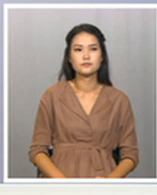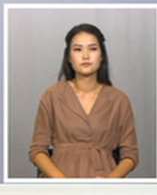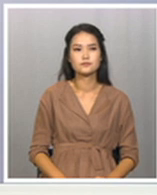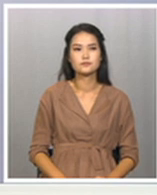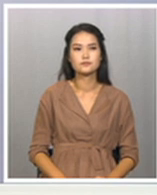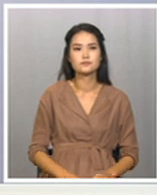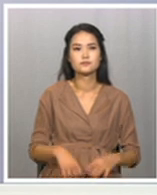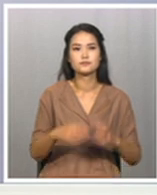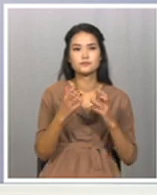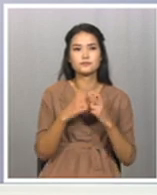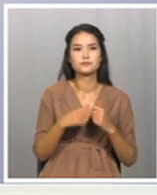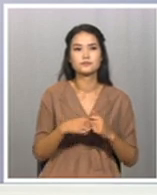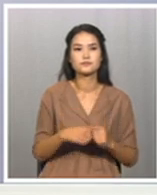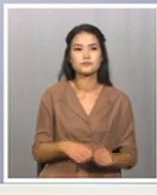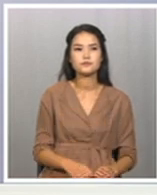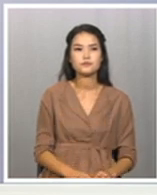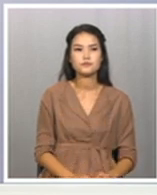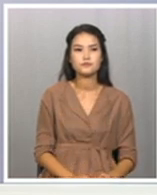Шешуі.